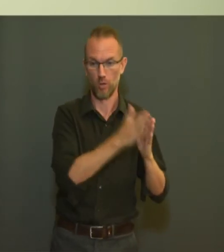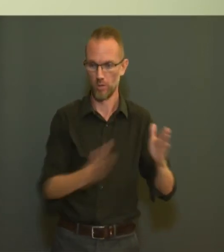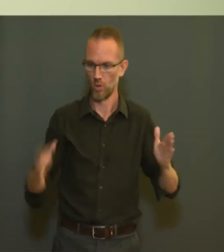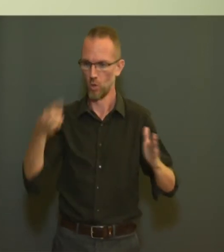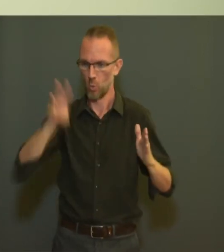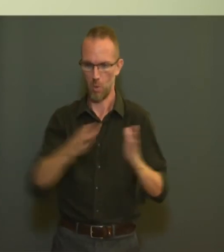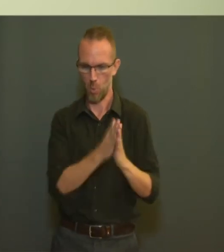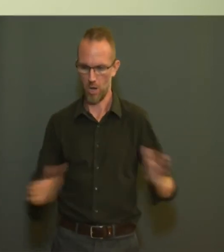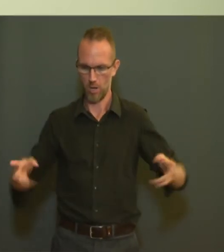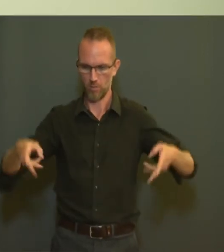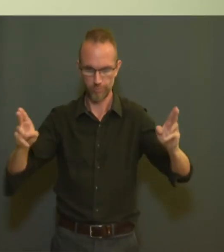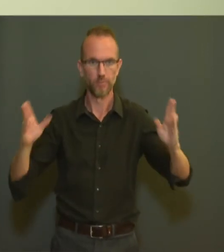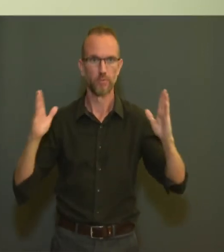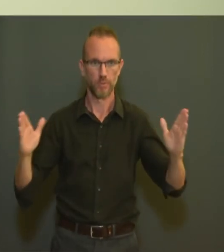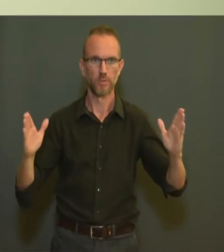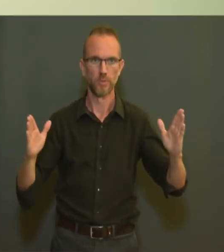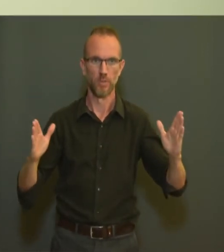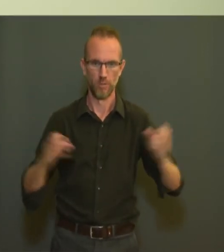qui sont prévisibles.